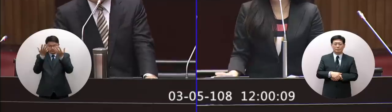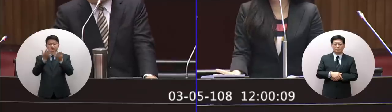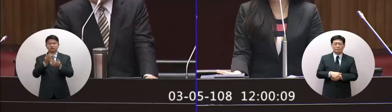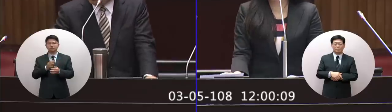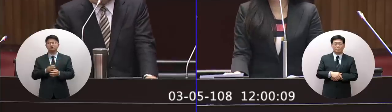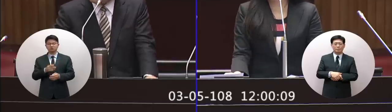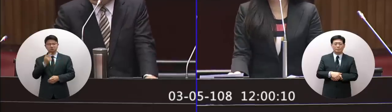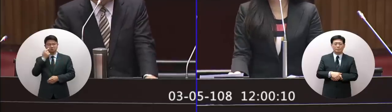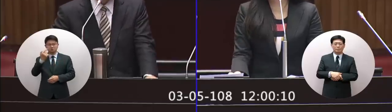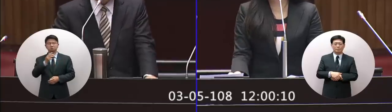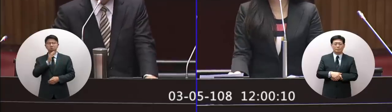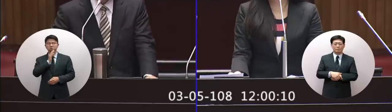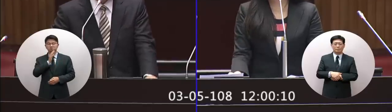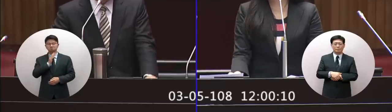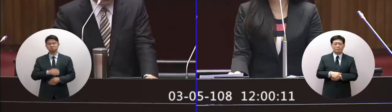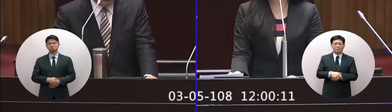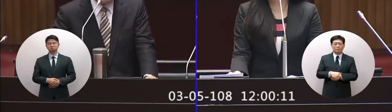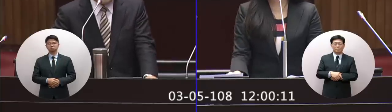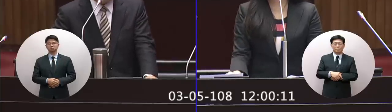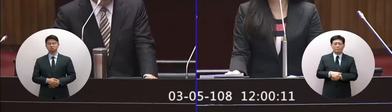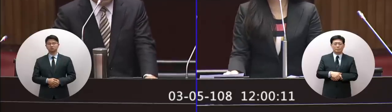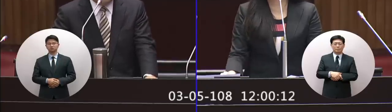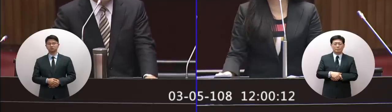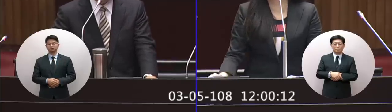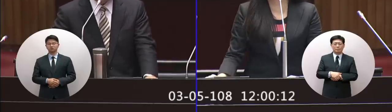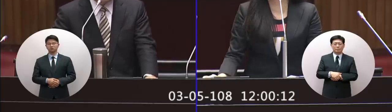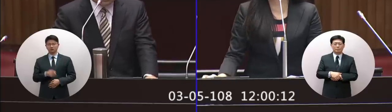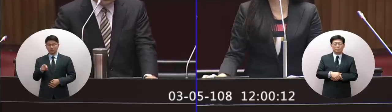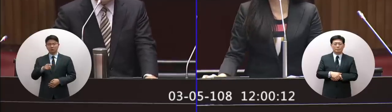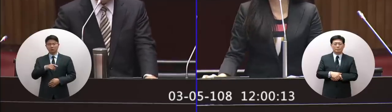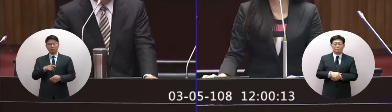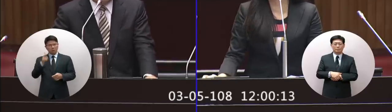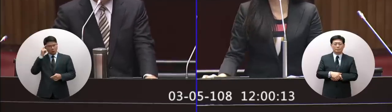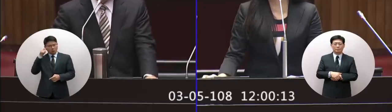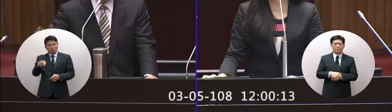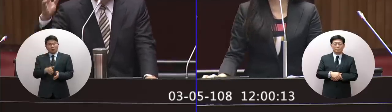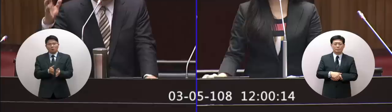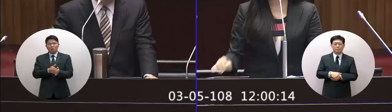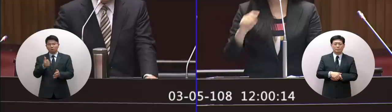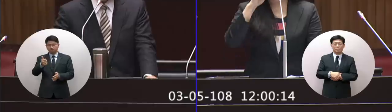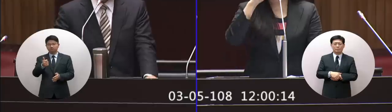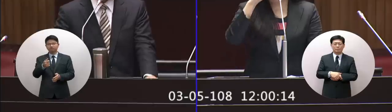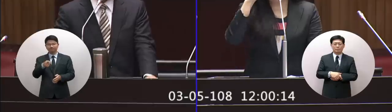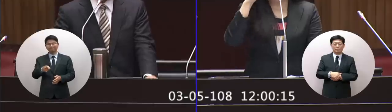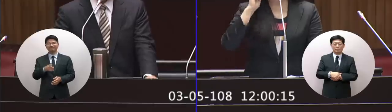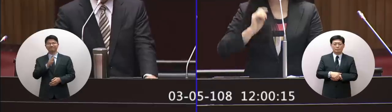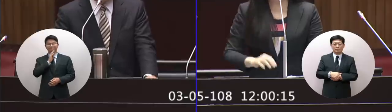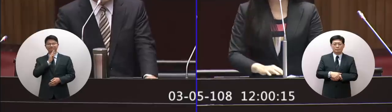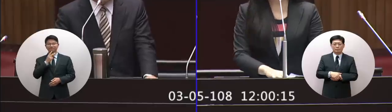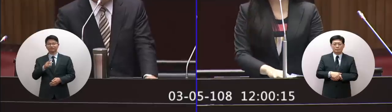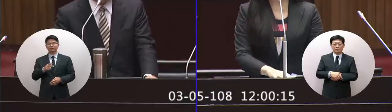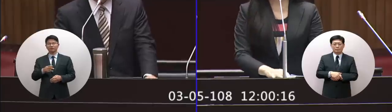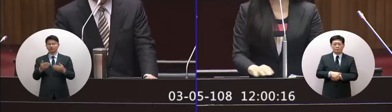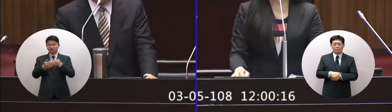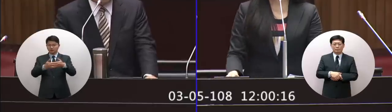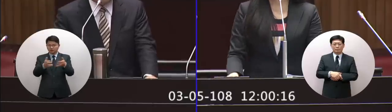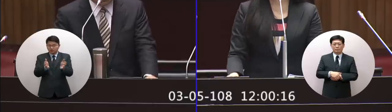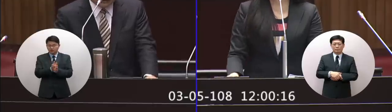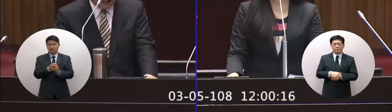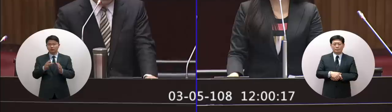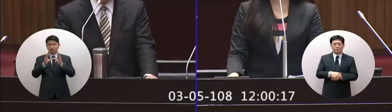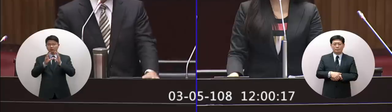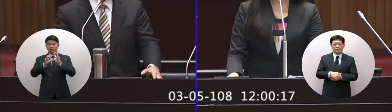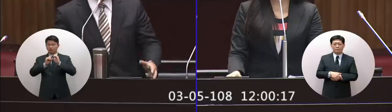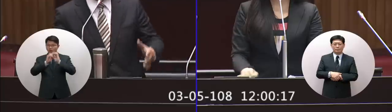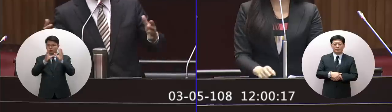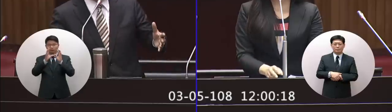高非常多的层数，所以大受欢迎，因此才会 主政机关交通部及所属观光